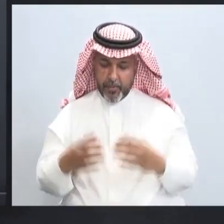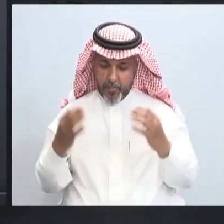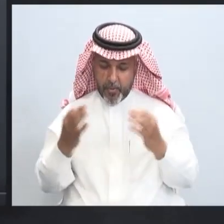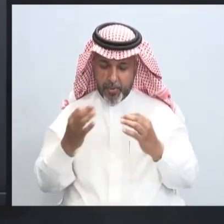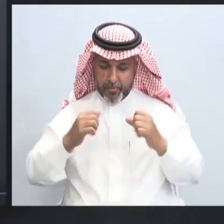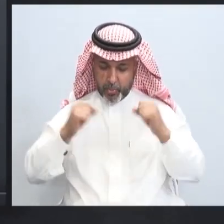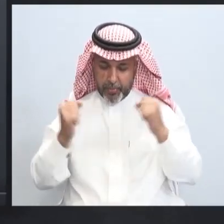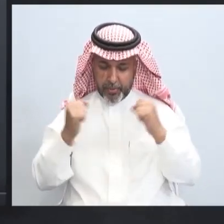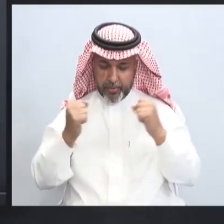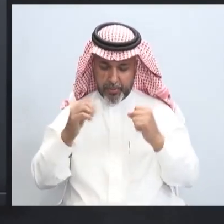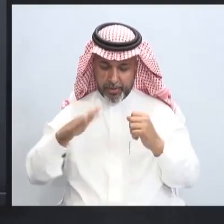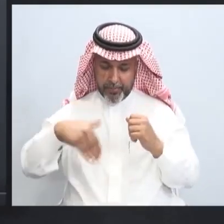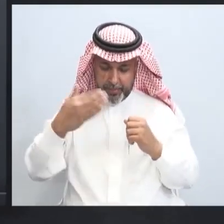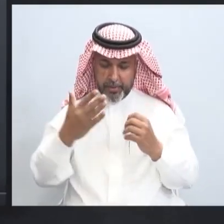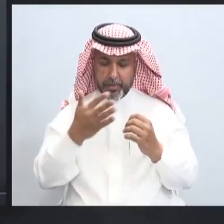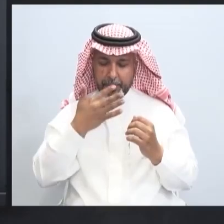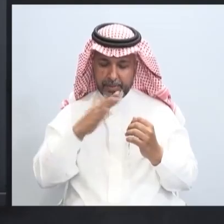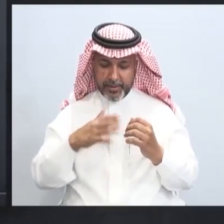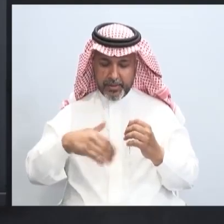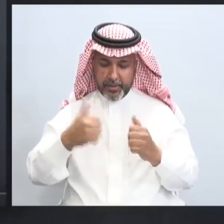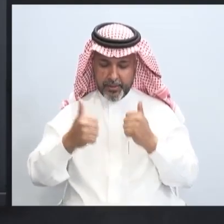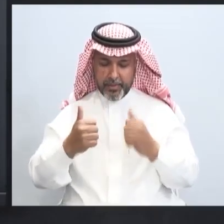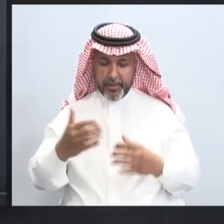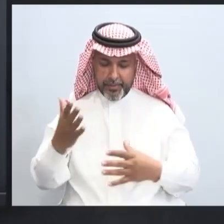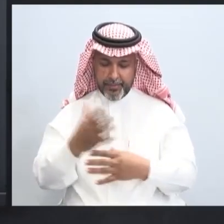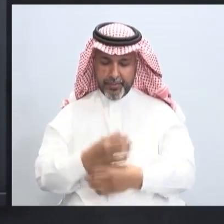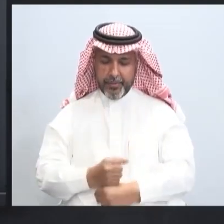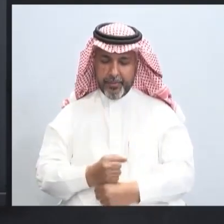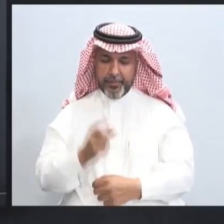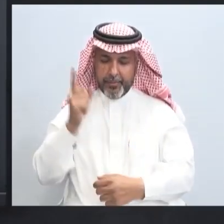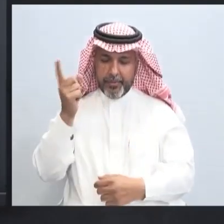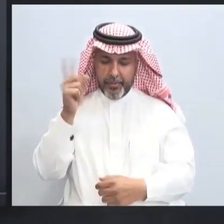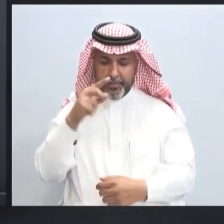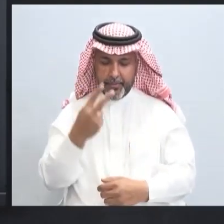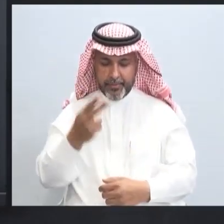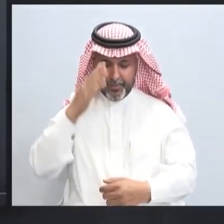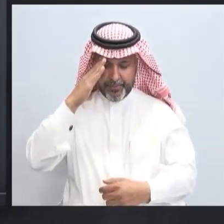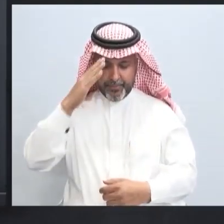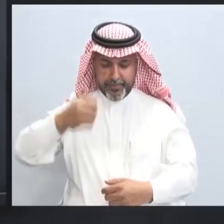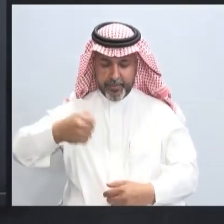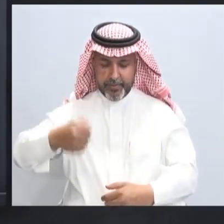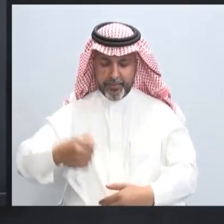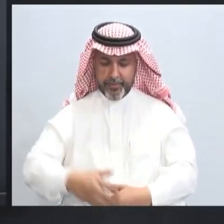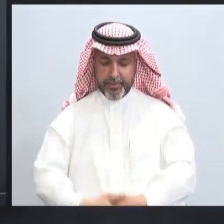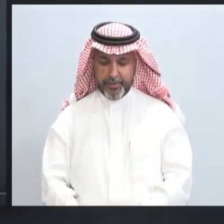والاستعداد الجيد للاختبار النهائي دمتم في رعايه الله والسلام عليكم ورحمه الله وبركاته